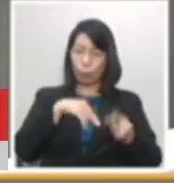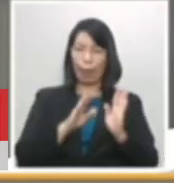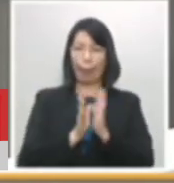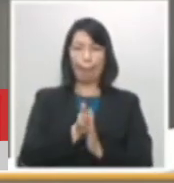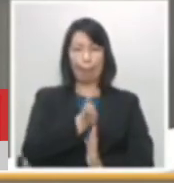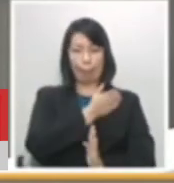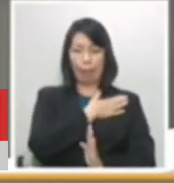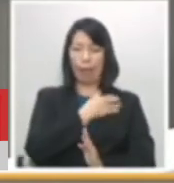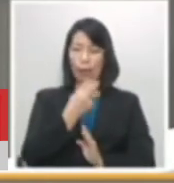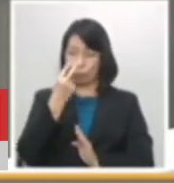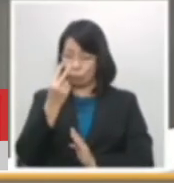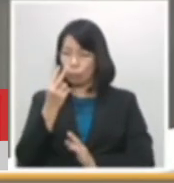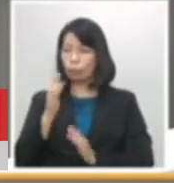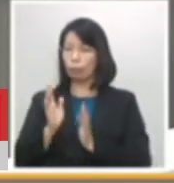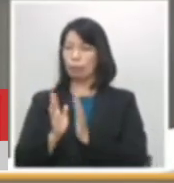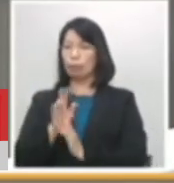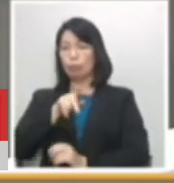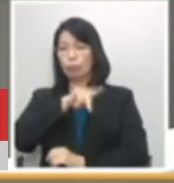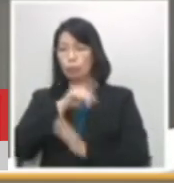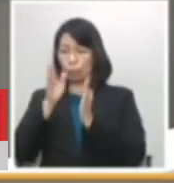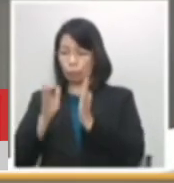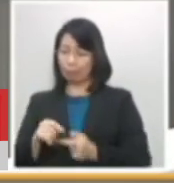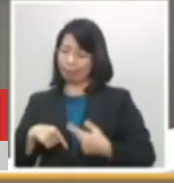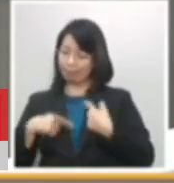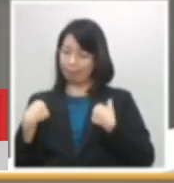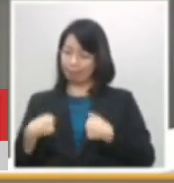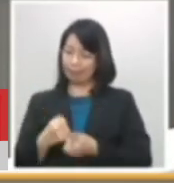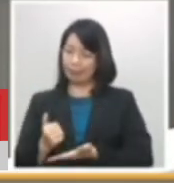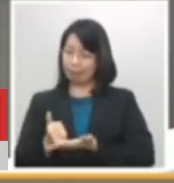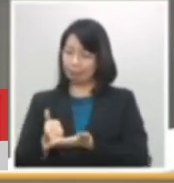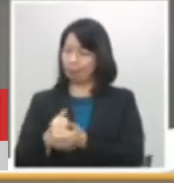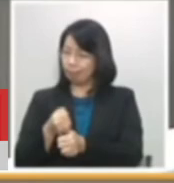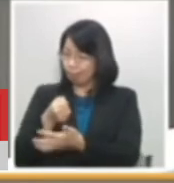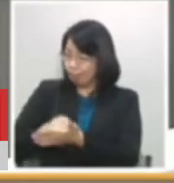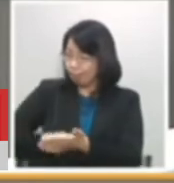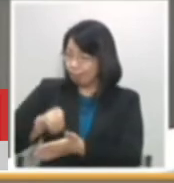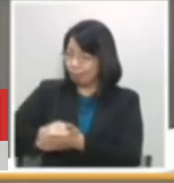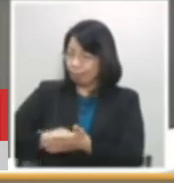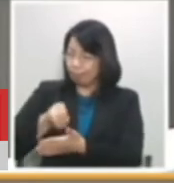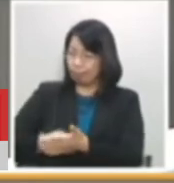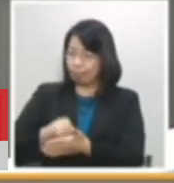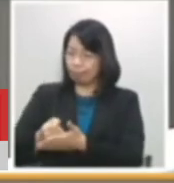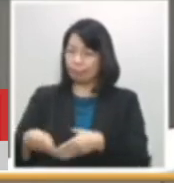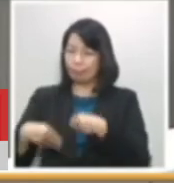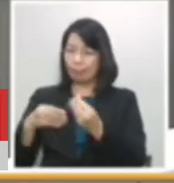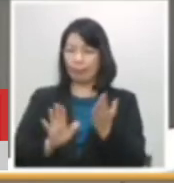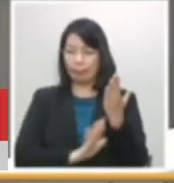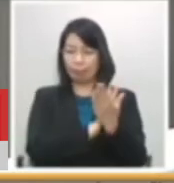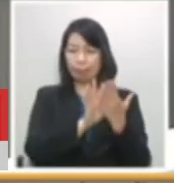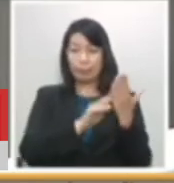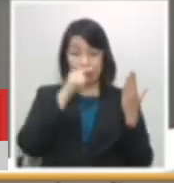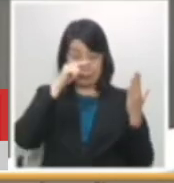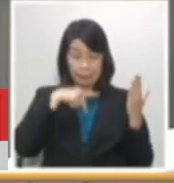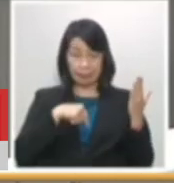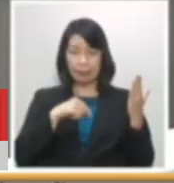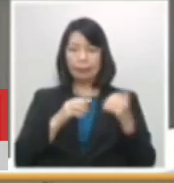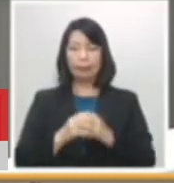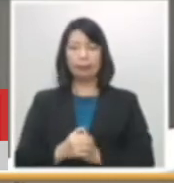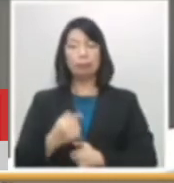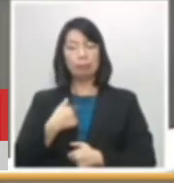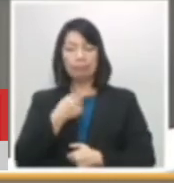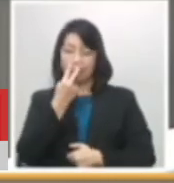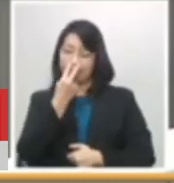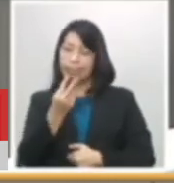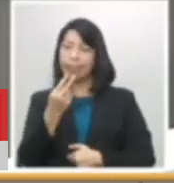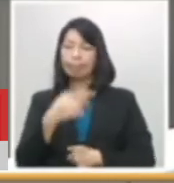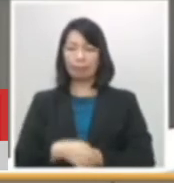ให้เขามีพลังจิตที่จะมาต่อสู้เพื่อประเทศไทยอีกรอบหนึ่งผมจึงเห็นว่า